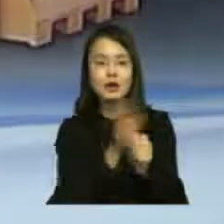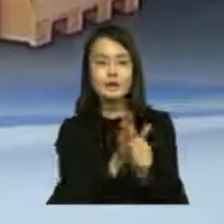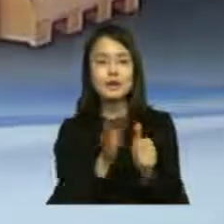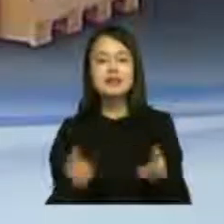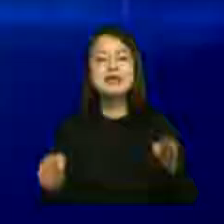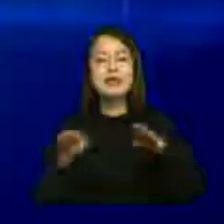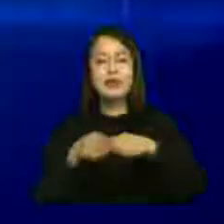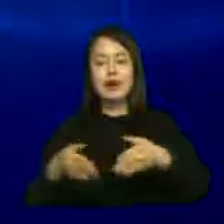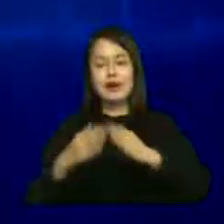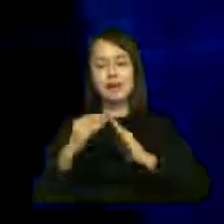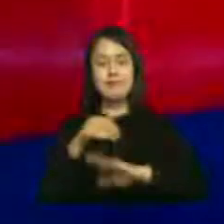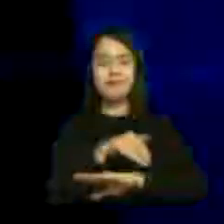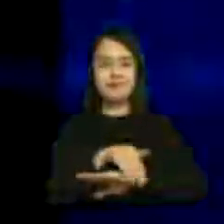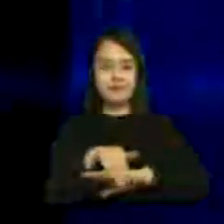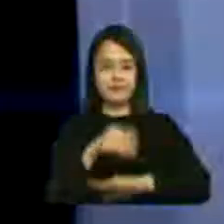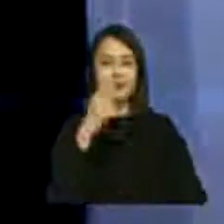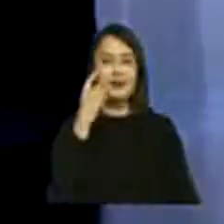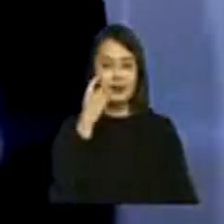기자입니다